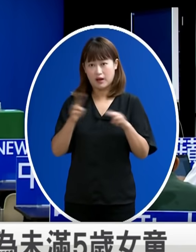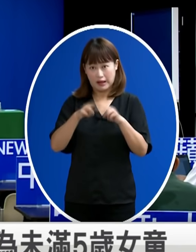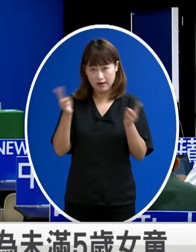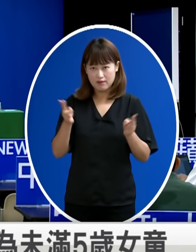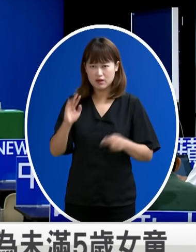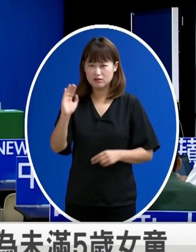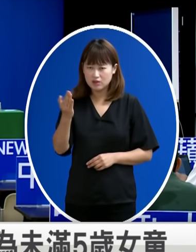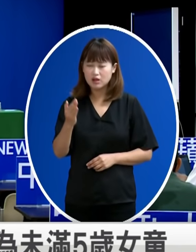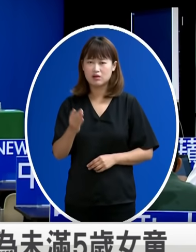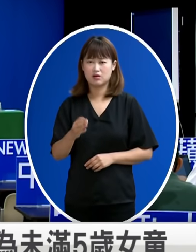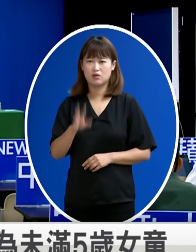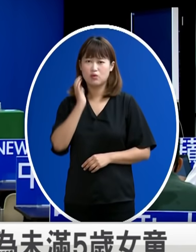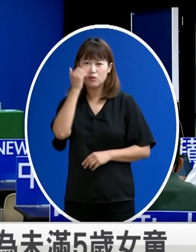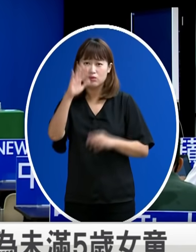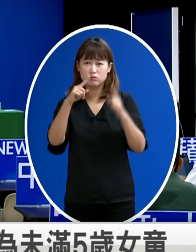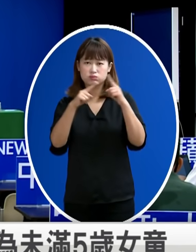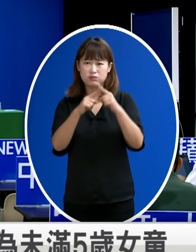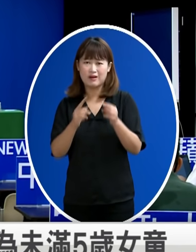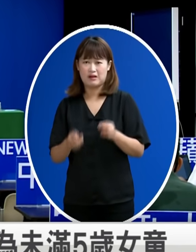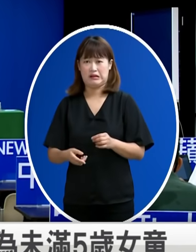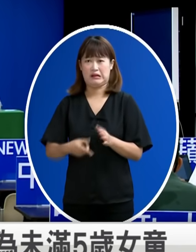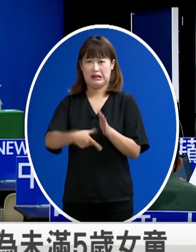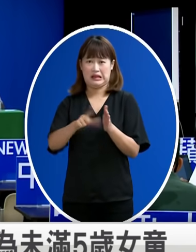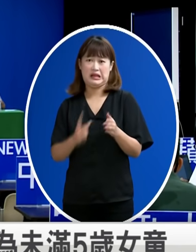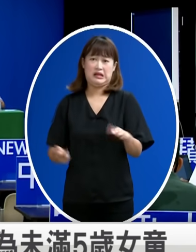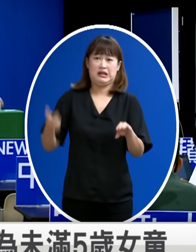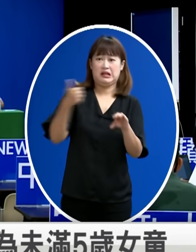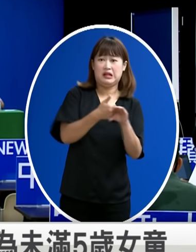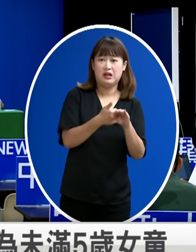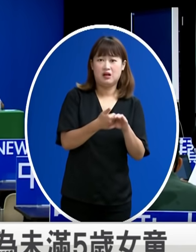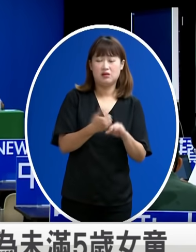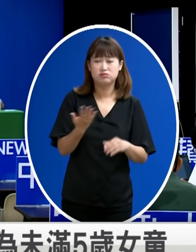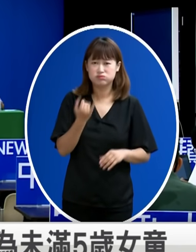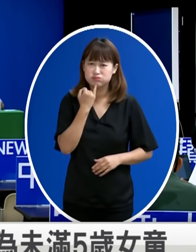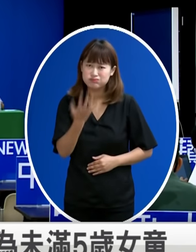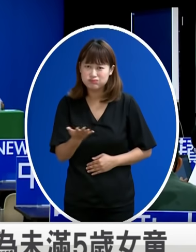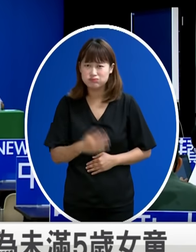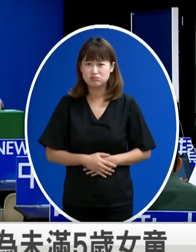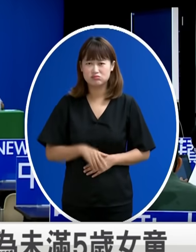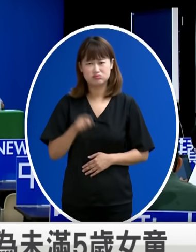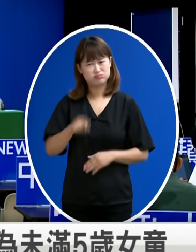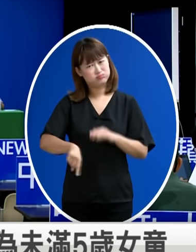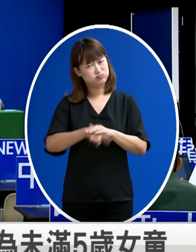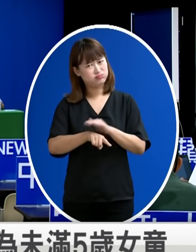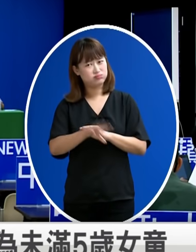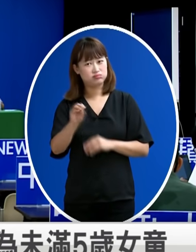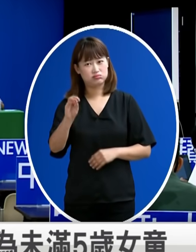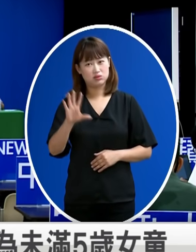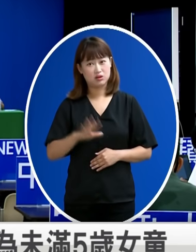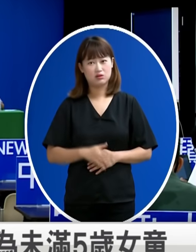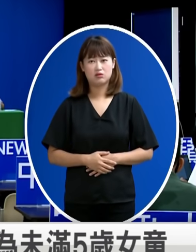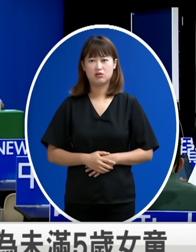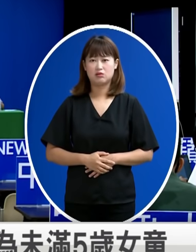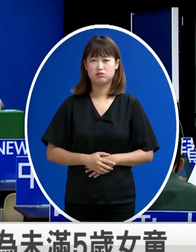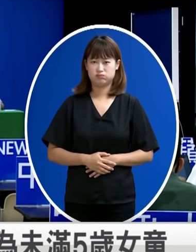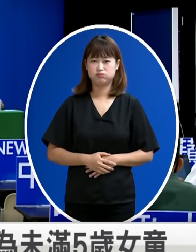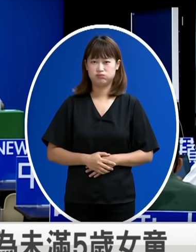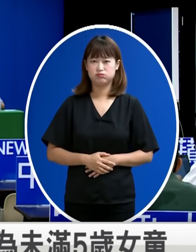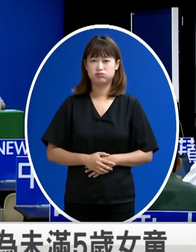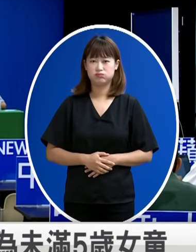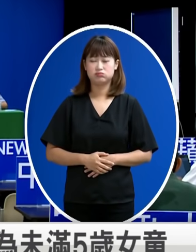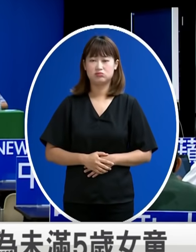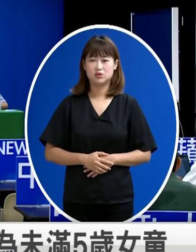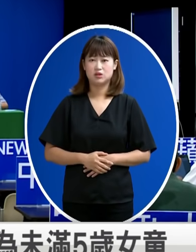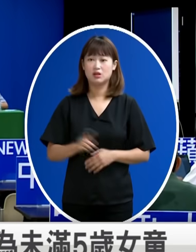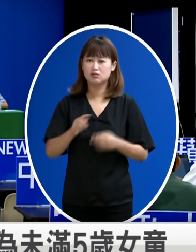来不及上车的旅客用站位的方式搭车，而且人数是不少的，是不是有违反相关的规定呢？谢谢。